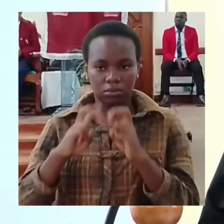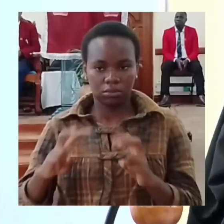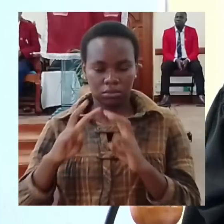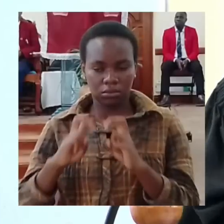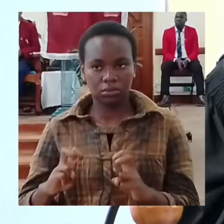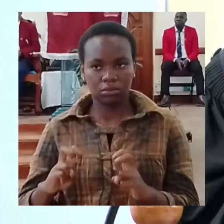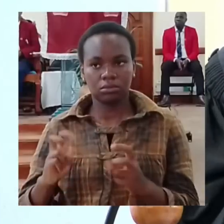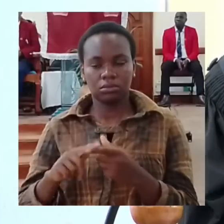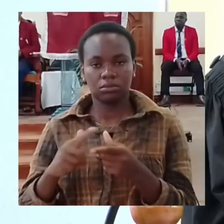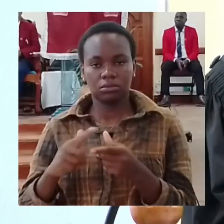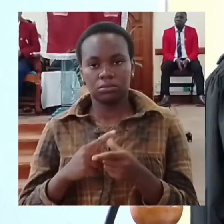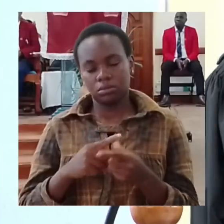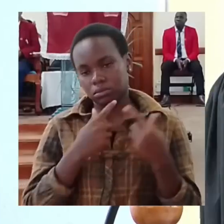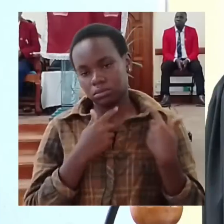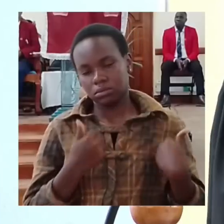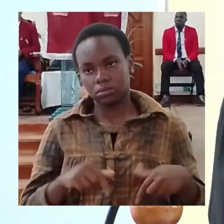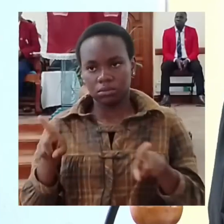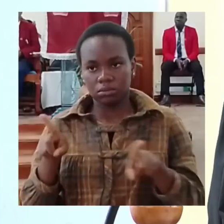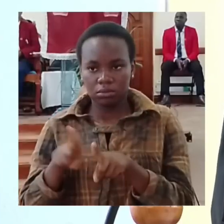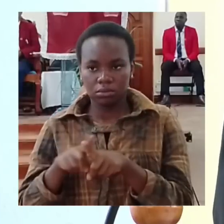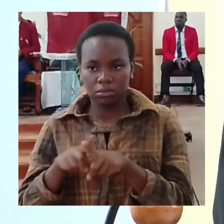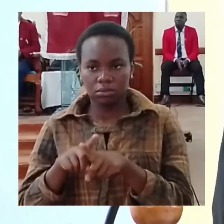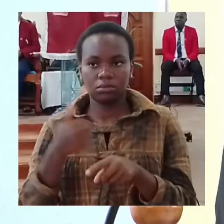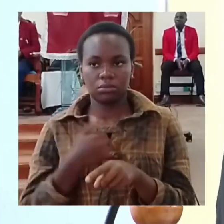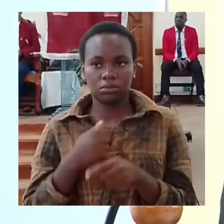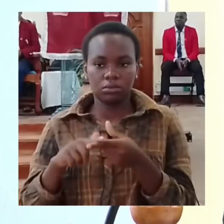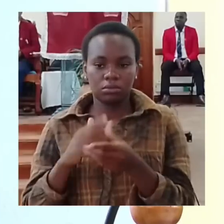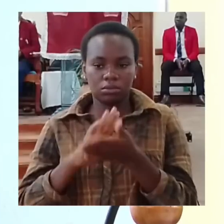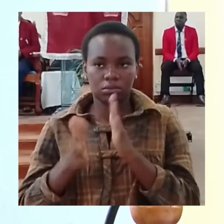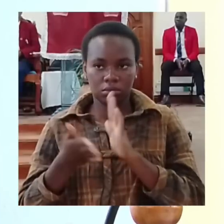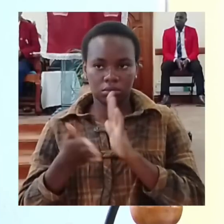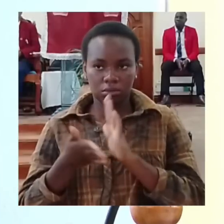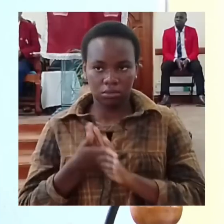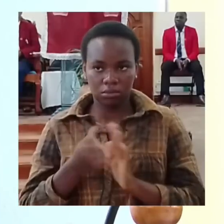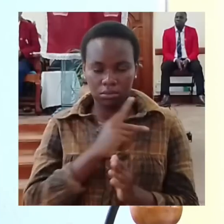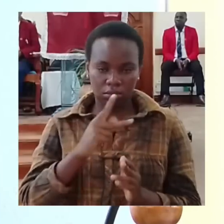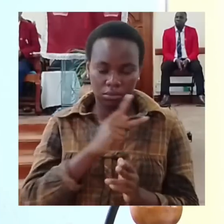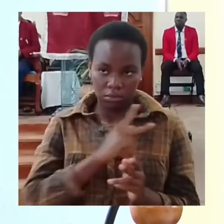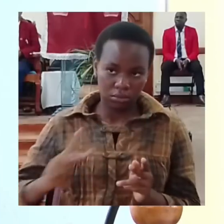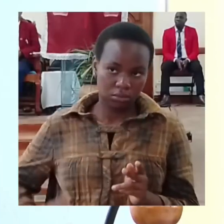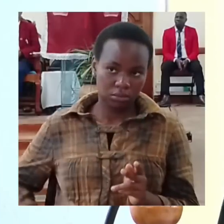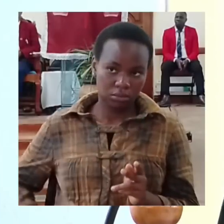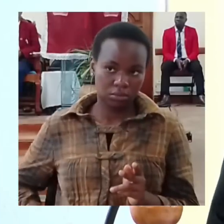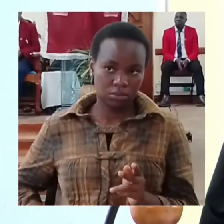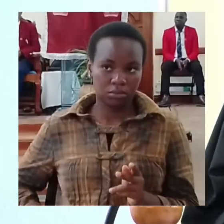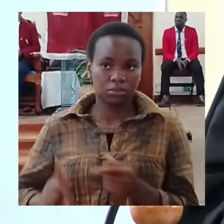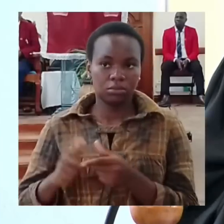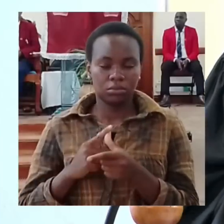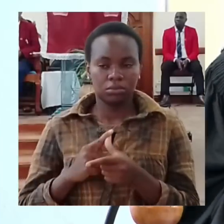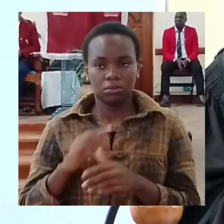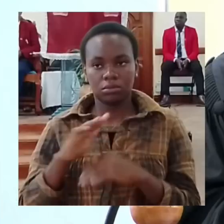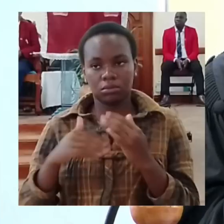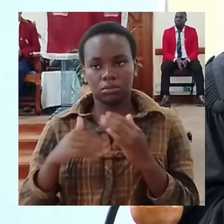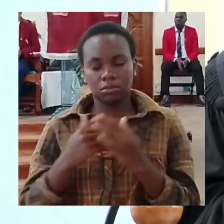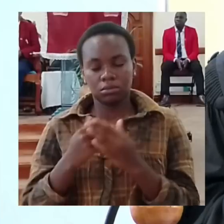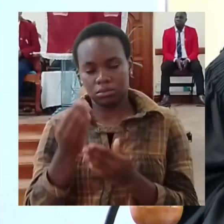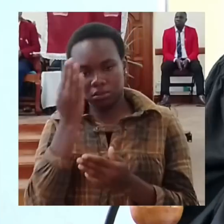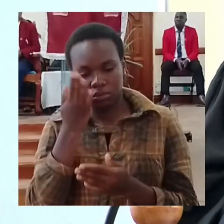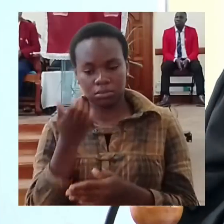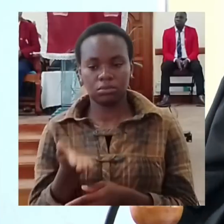ũrĩa wĩna ngoro ĩhana ta yakwa, nĩgetha atuĩke mũthamaki handũ-inĩ haku na ndigatiganĩria